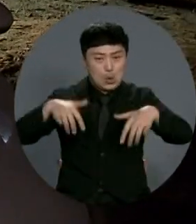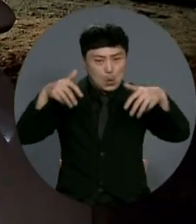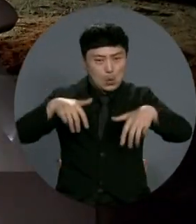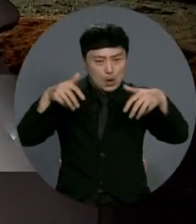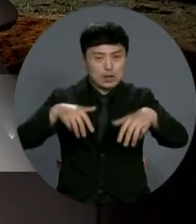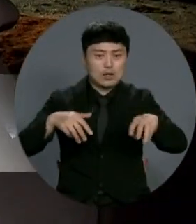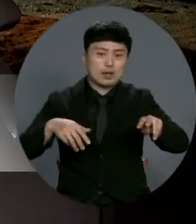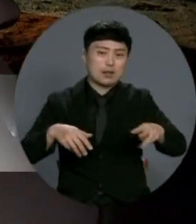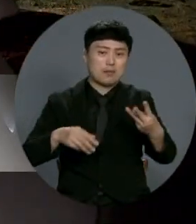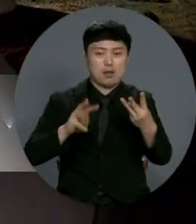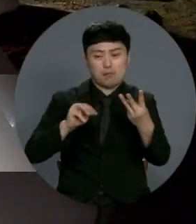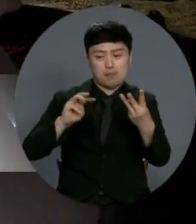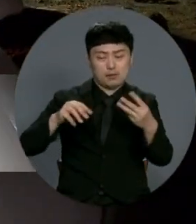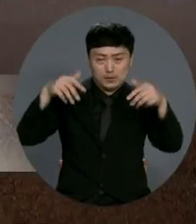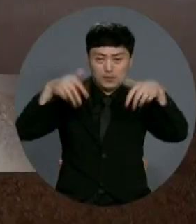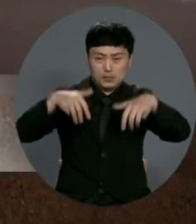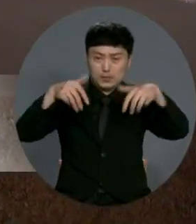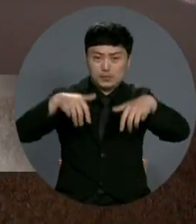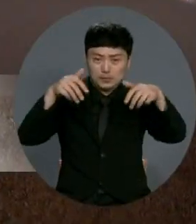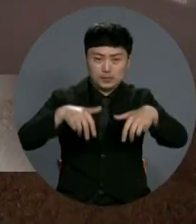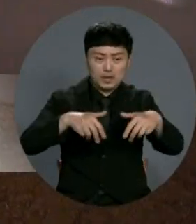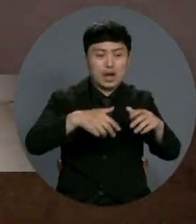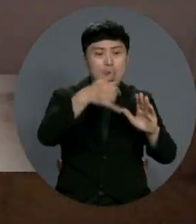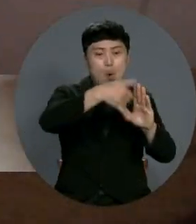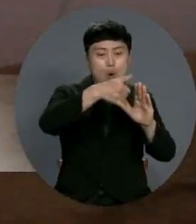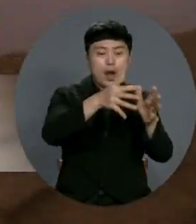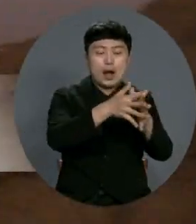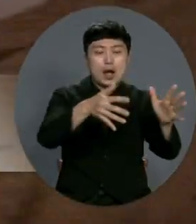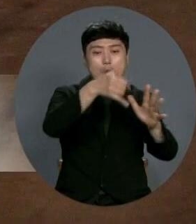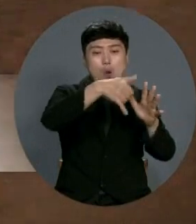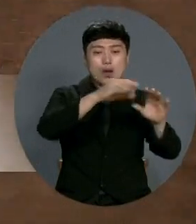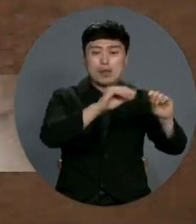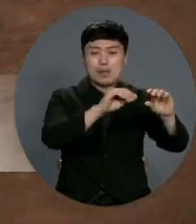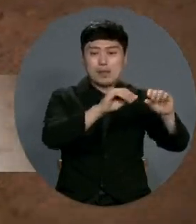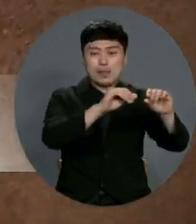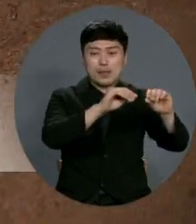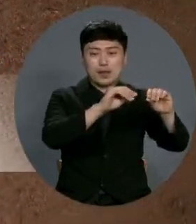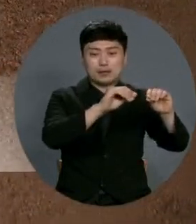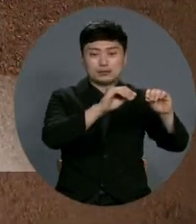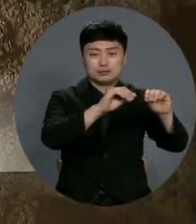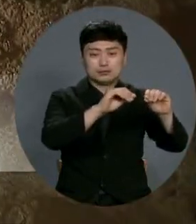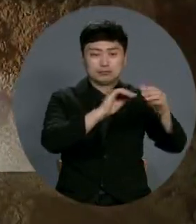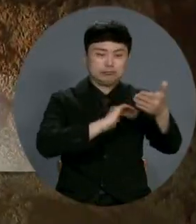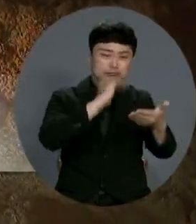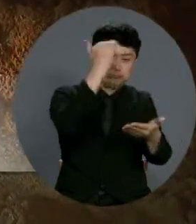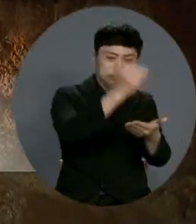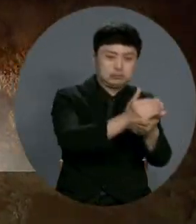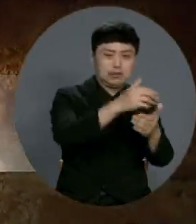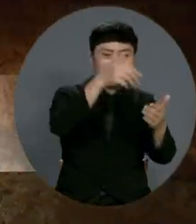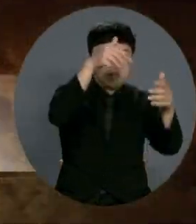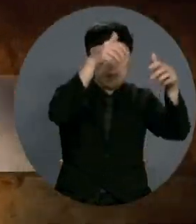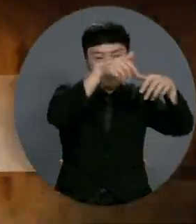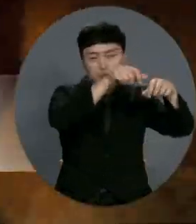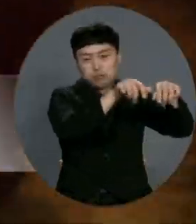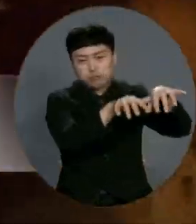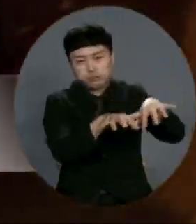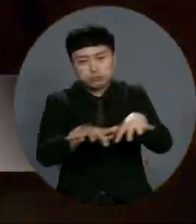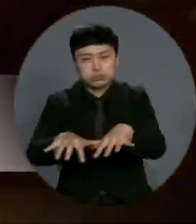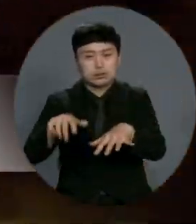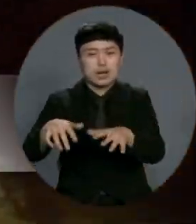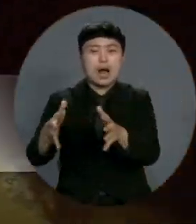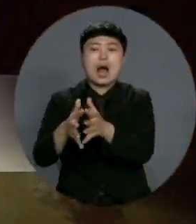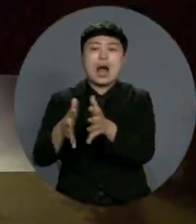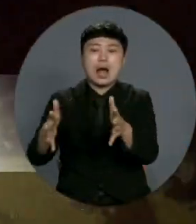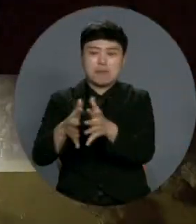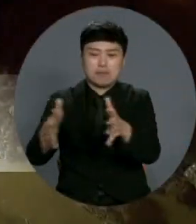300mm의 물폭탄이 쏟아지면서 신축 아파트 공사장에 쌓여 있던 수십 턴의 토사가 빗물에 쓸려내려와 바로